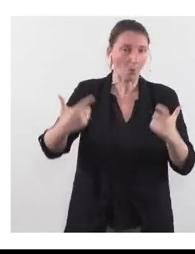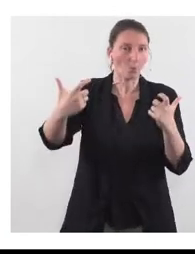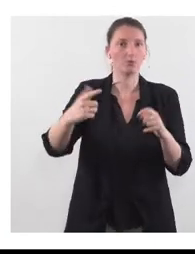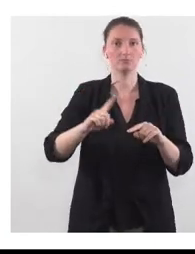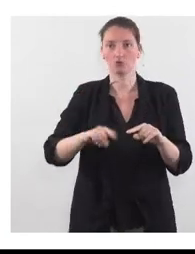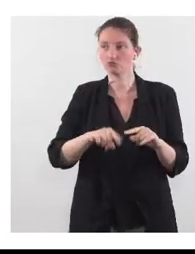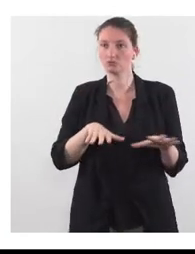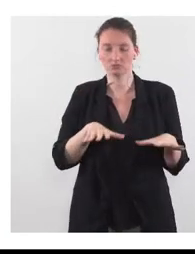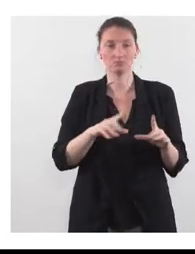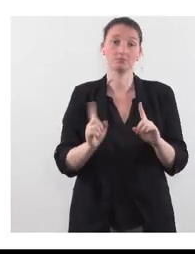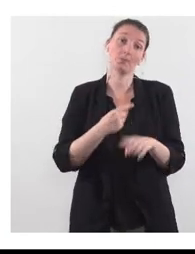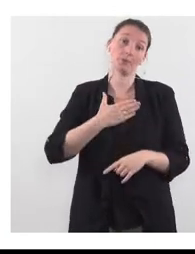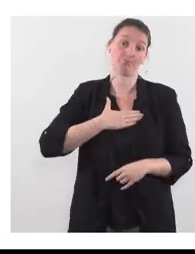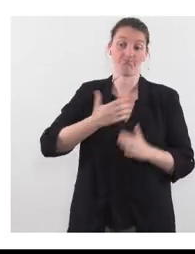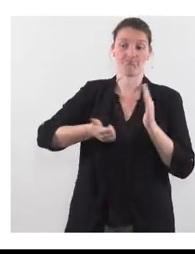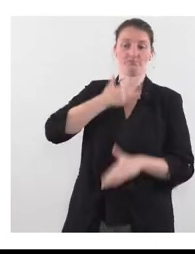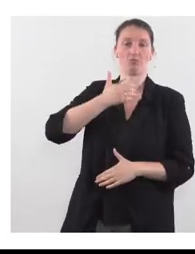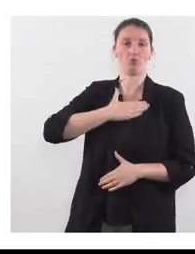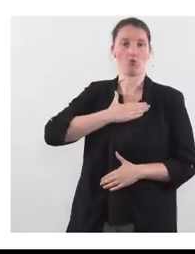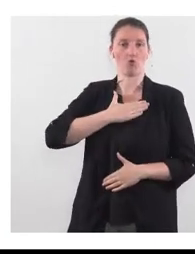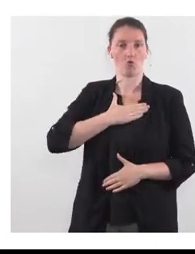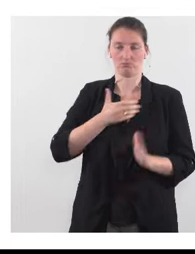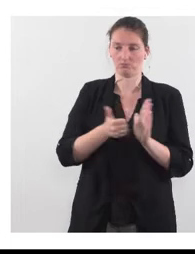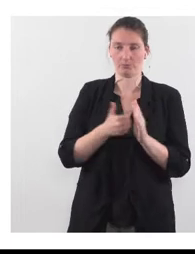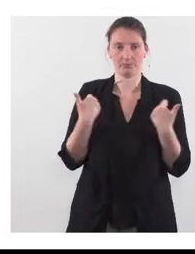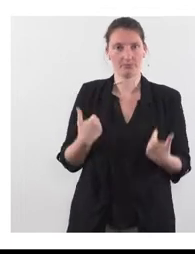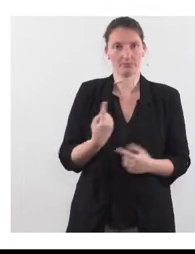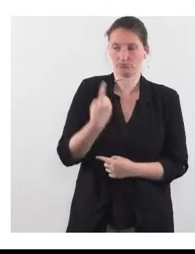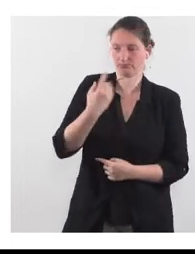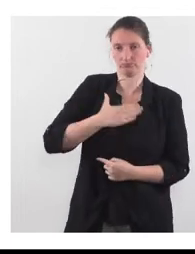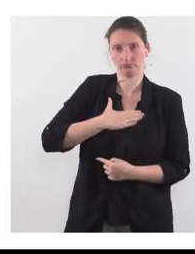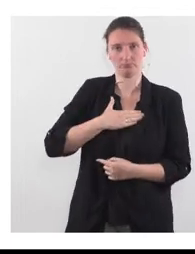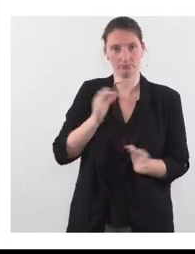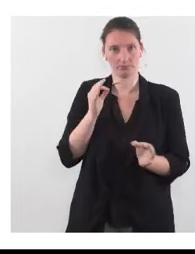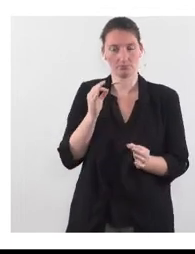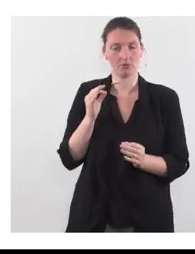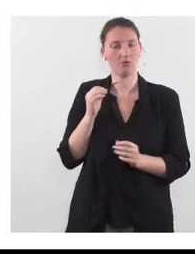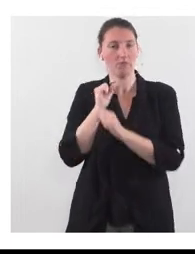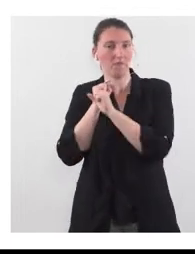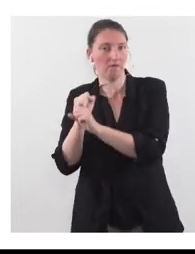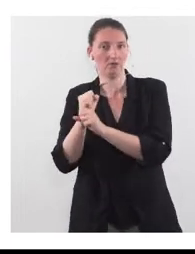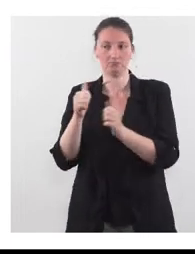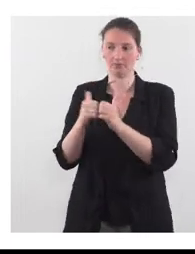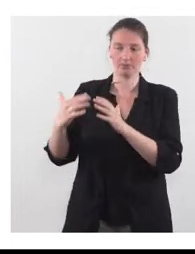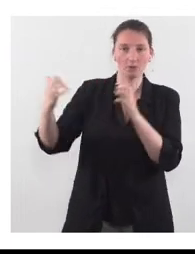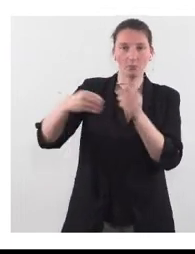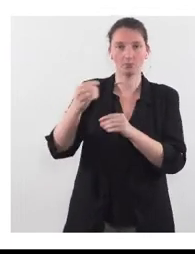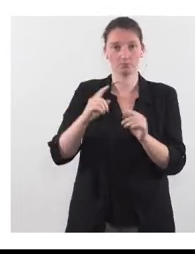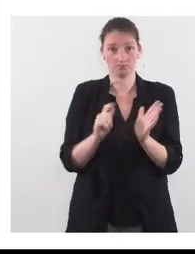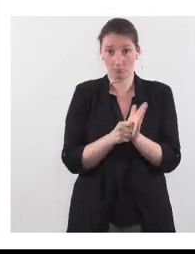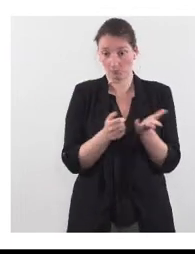C'est important d'être indépendant. Lorsque nous traitons des contentieux, nous le faisons